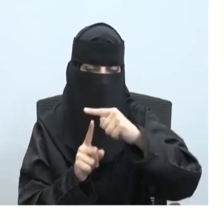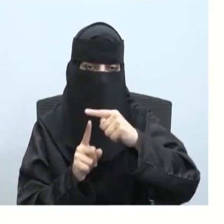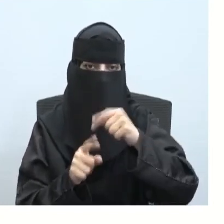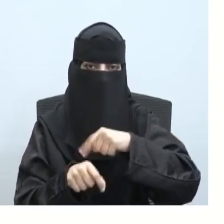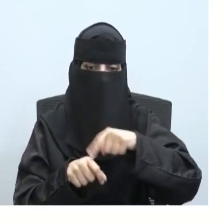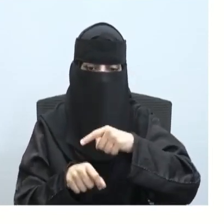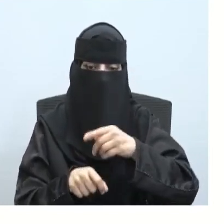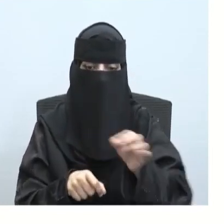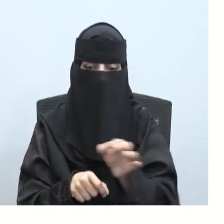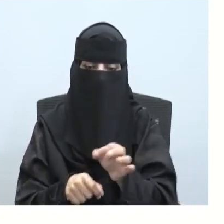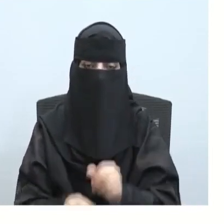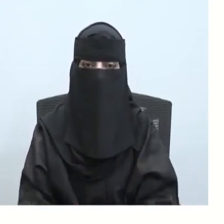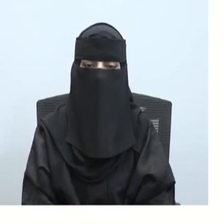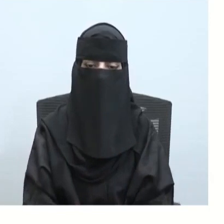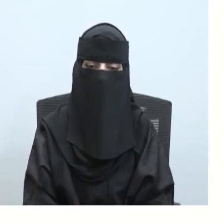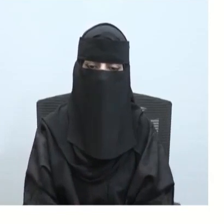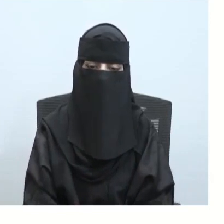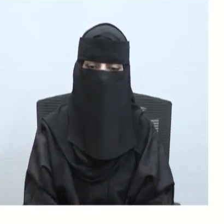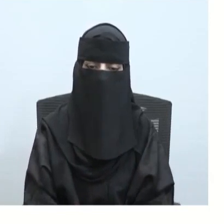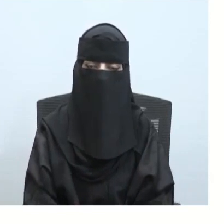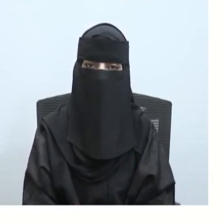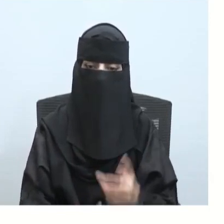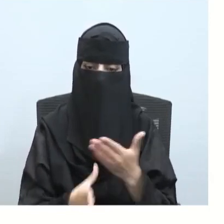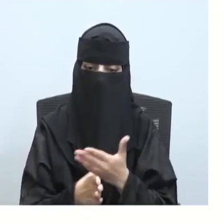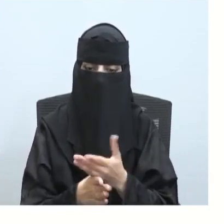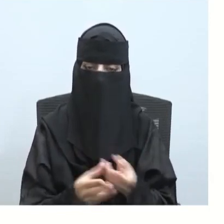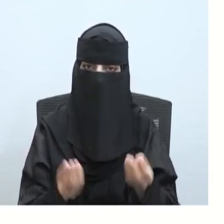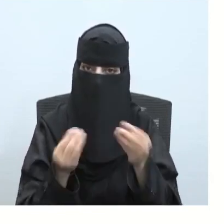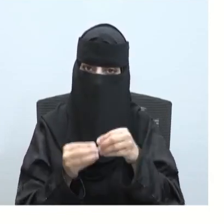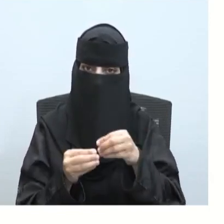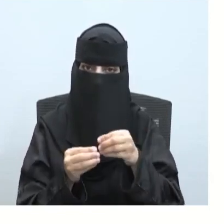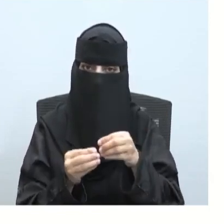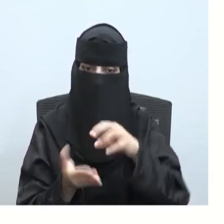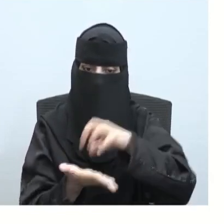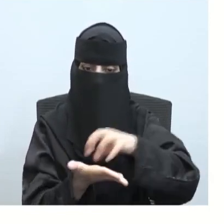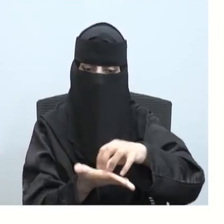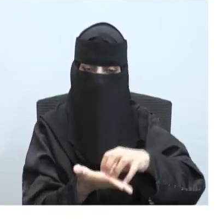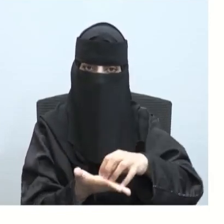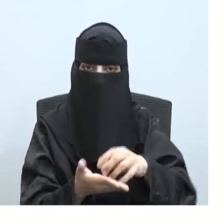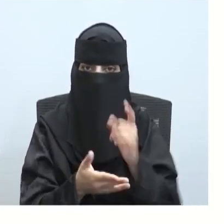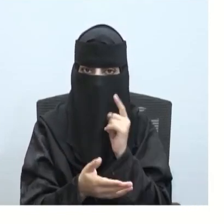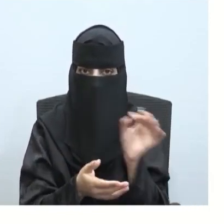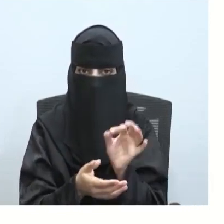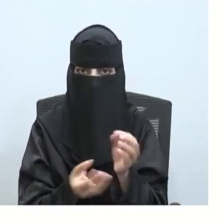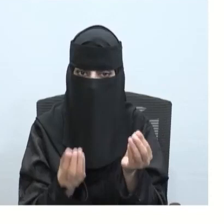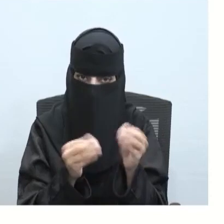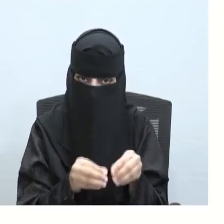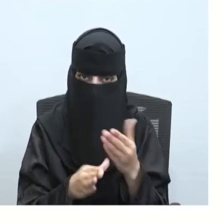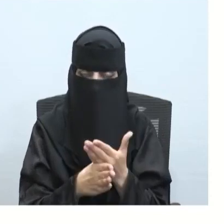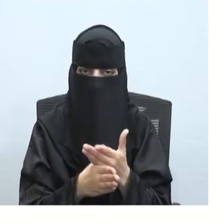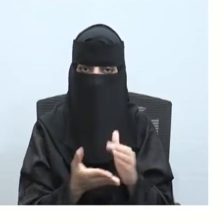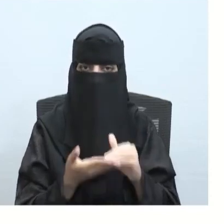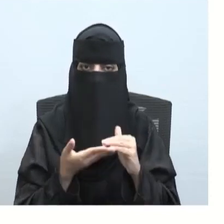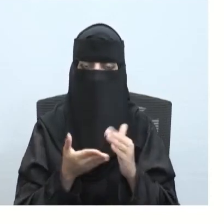مرورها بقربها، ولهذا السبب تم زيادة نطاق الاستشعار الداخلي